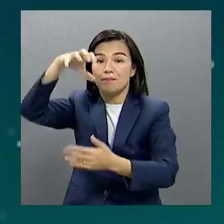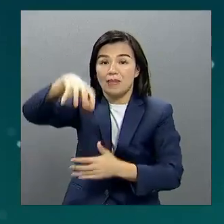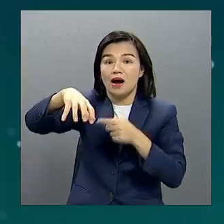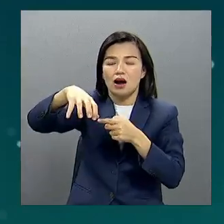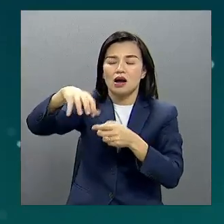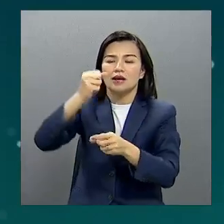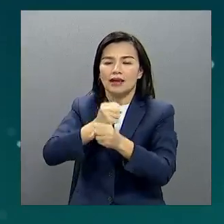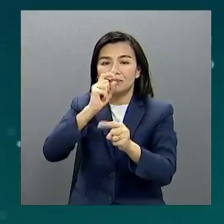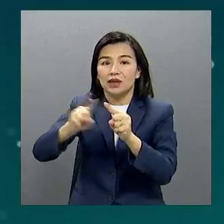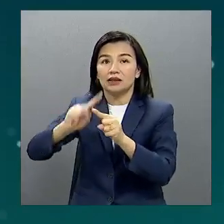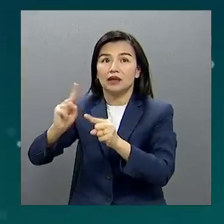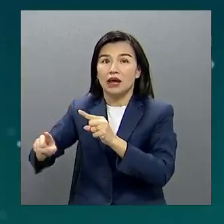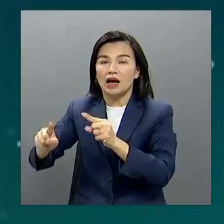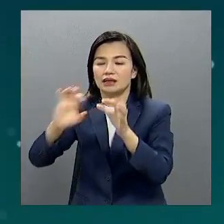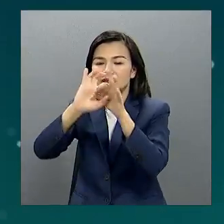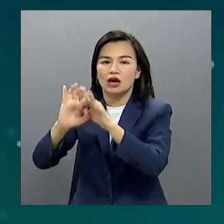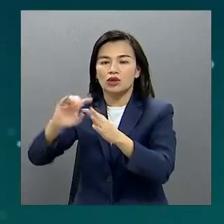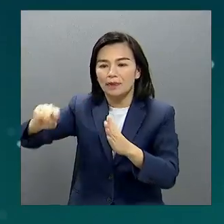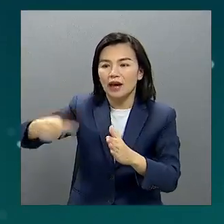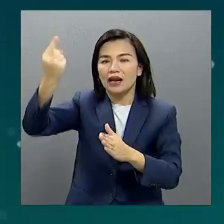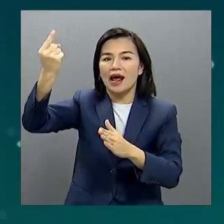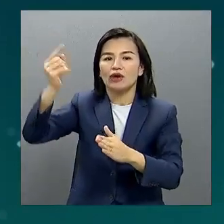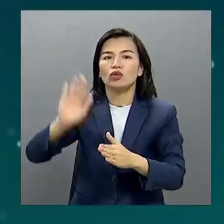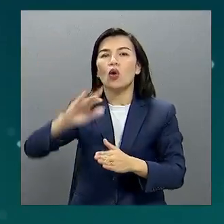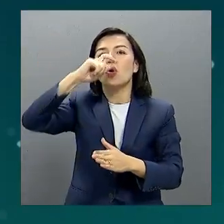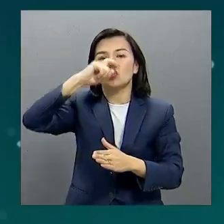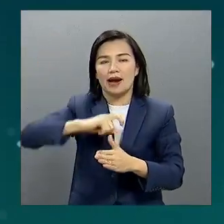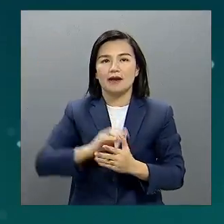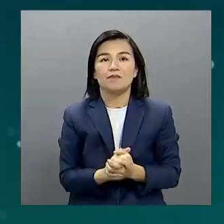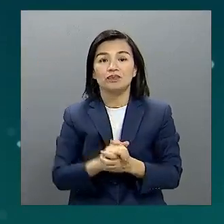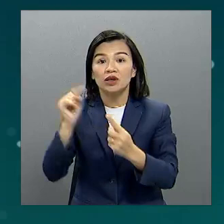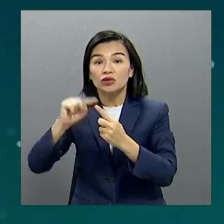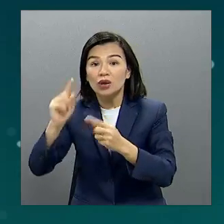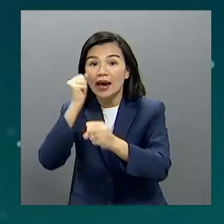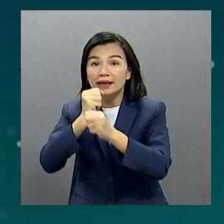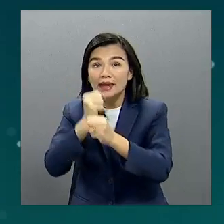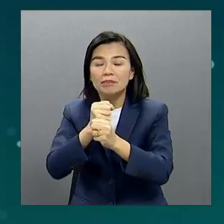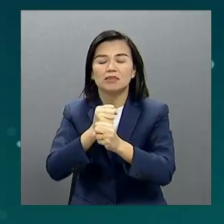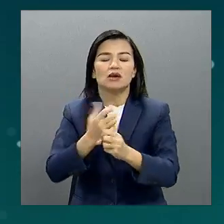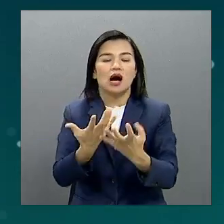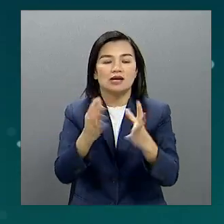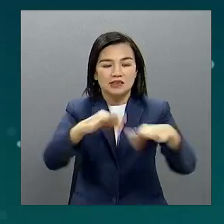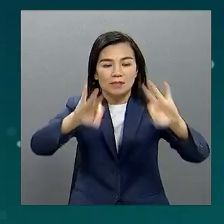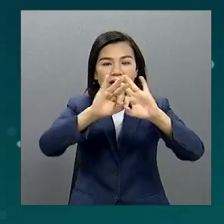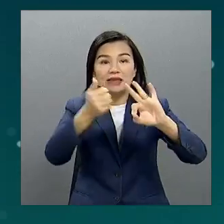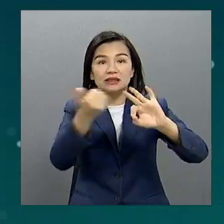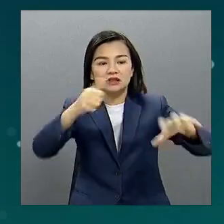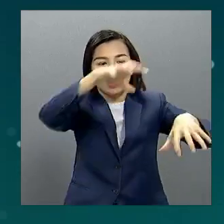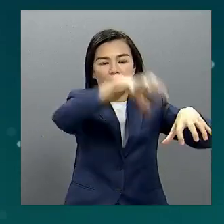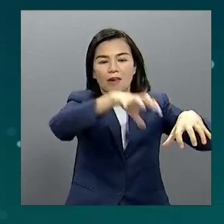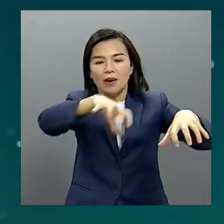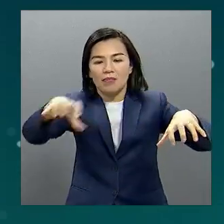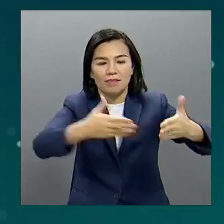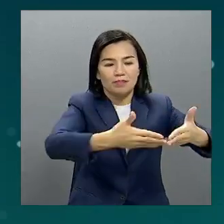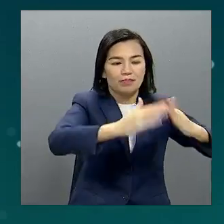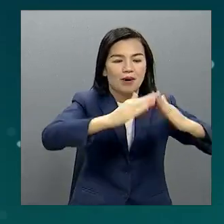เป็นราชการกรมแห่งแรกในประเทศก็กล่าวได้จนเกิดงานสาธารณะอันสำคัญของประเทศให้รับผิดชอบขึ้นมากมายทั้งง